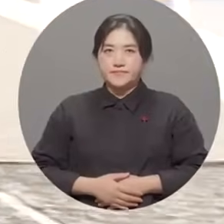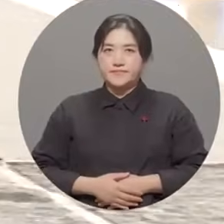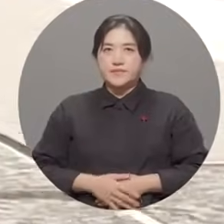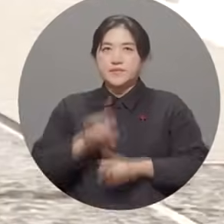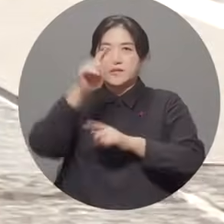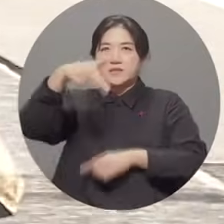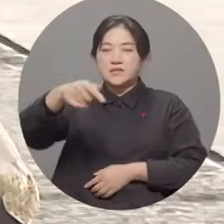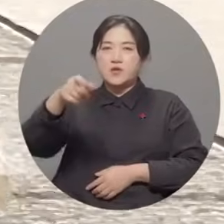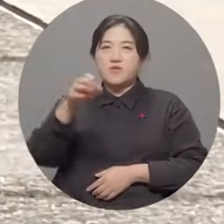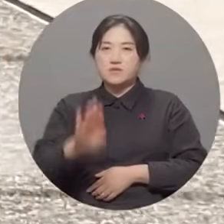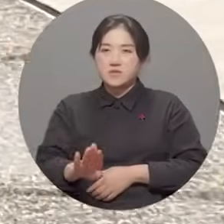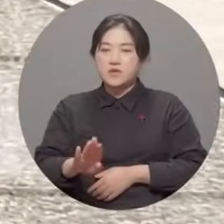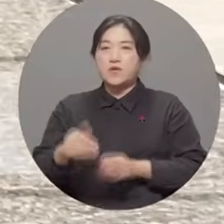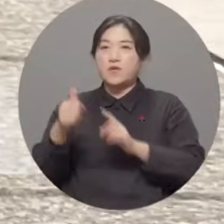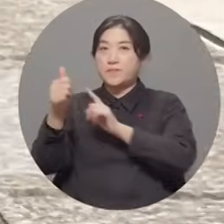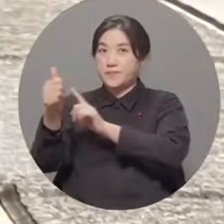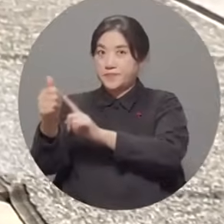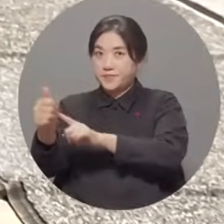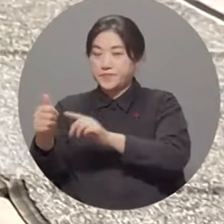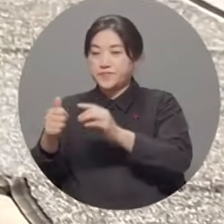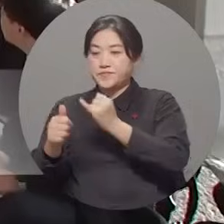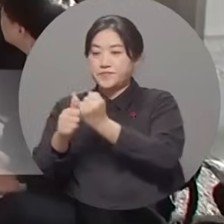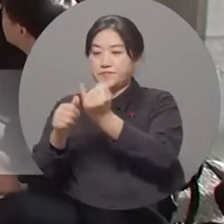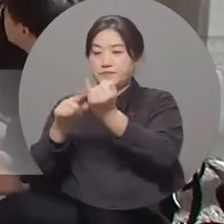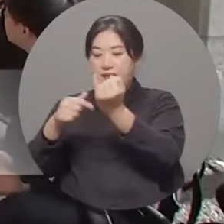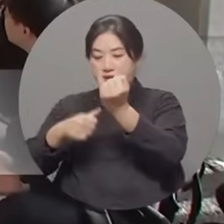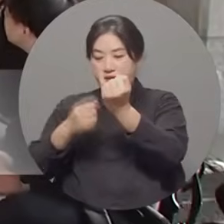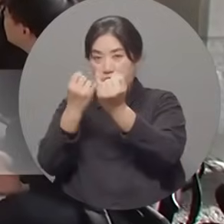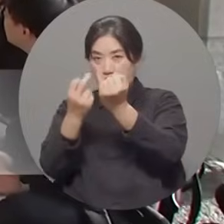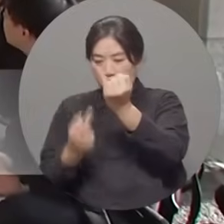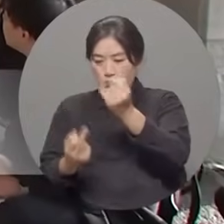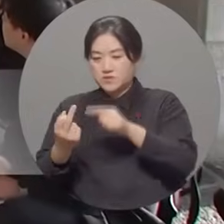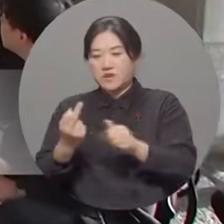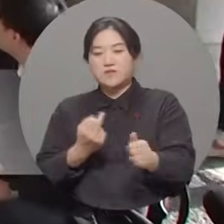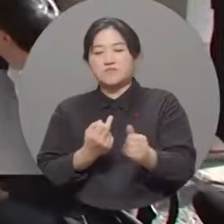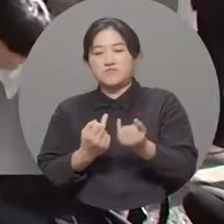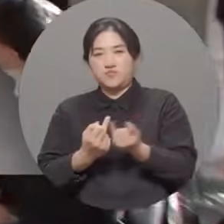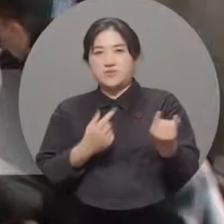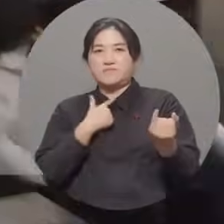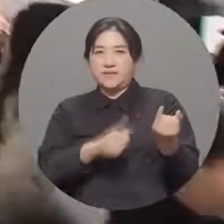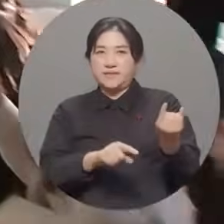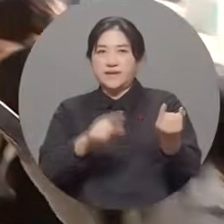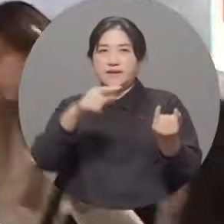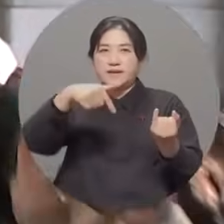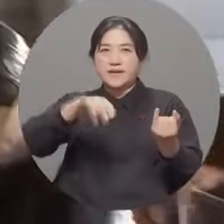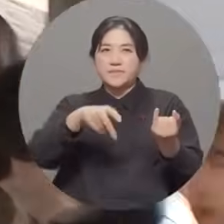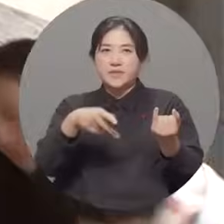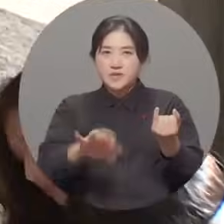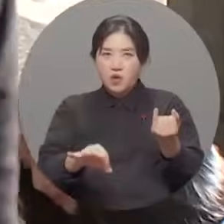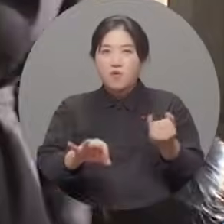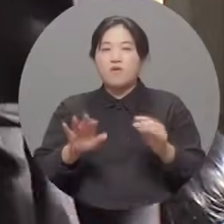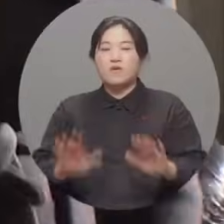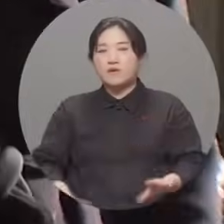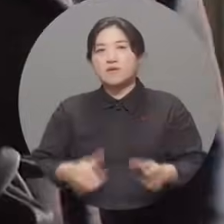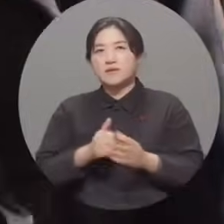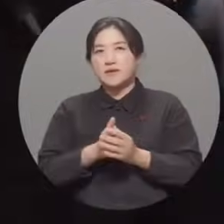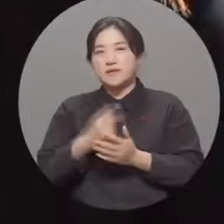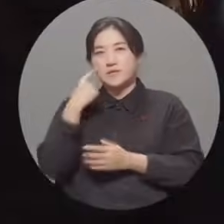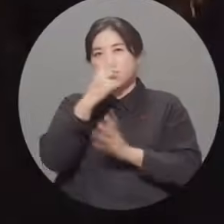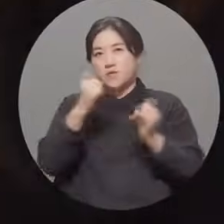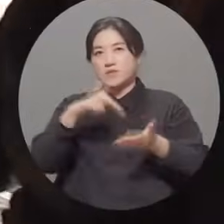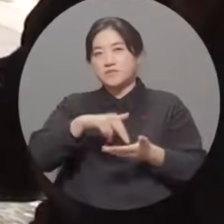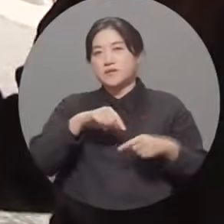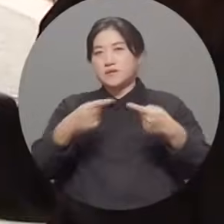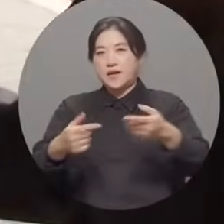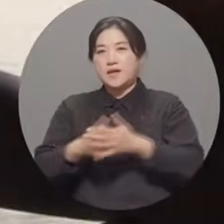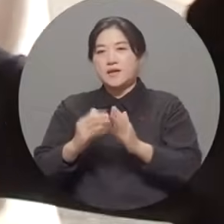이정섭 전 수원지검 2차장 검사의 처남댁 강미정 씨가 검찰의 참고인 신분으로 출석했습니다. 가족이자 검찰 간부의